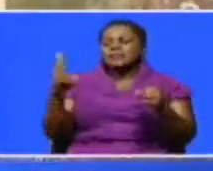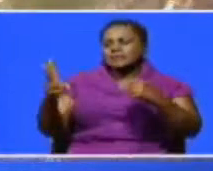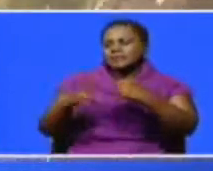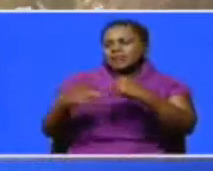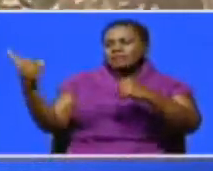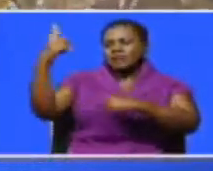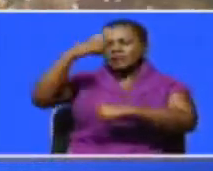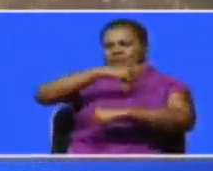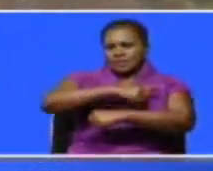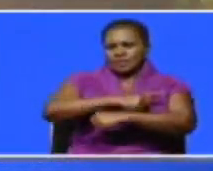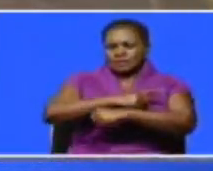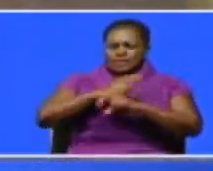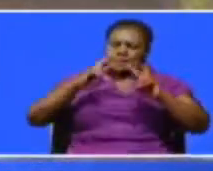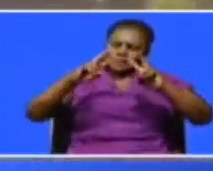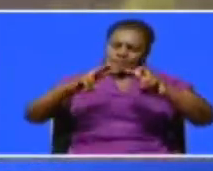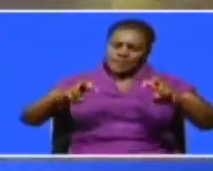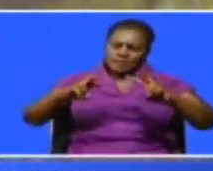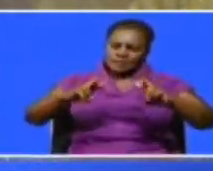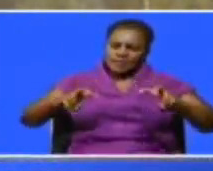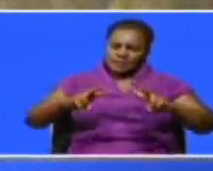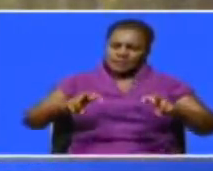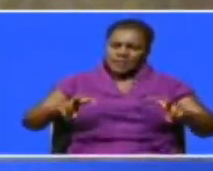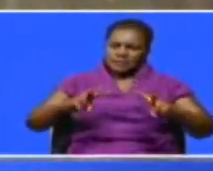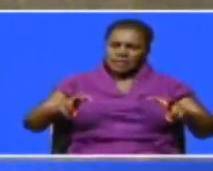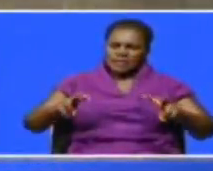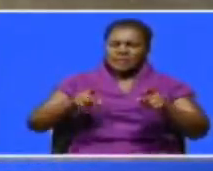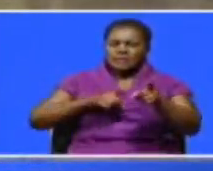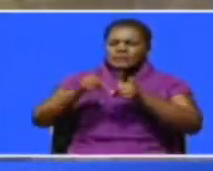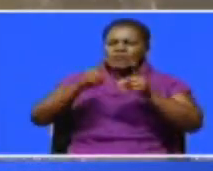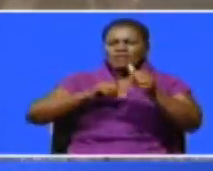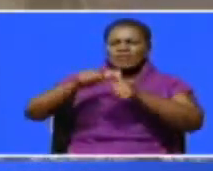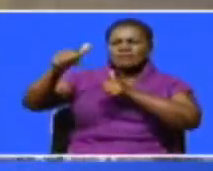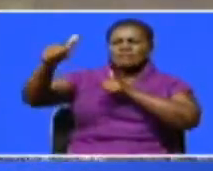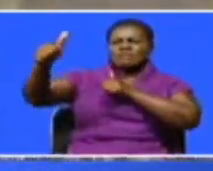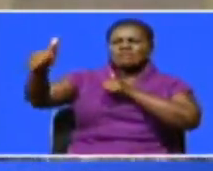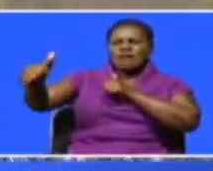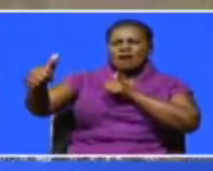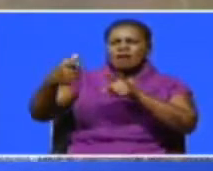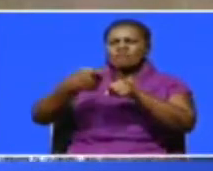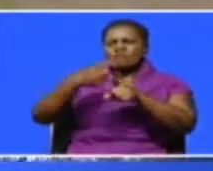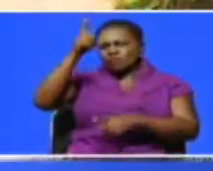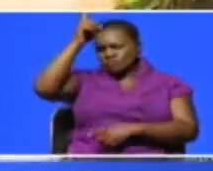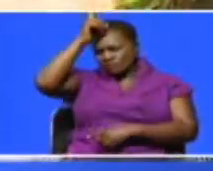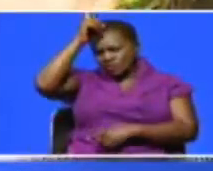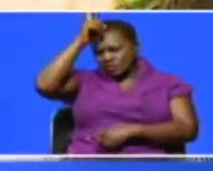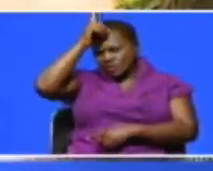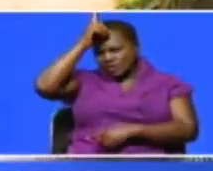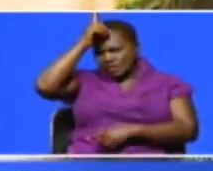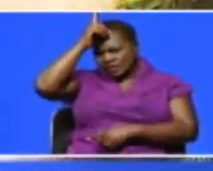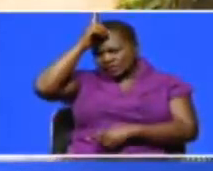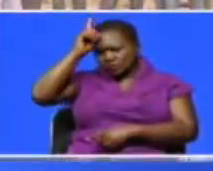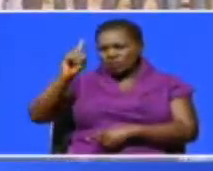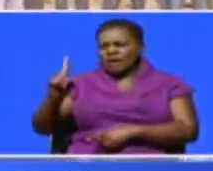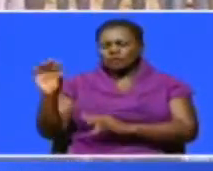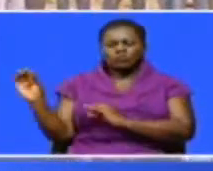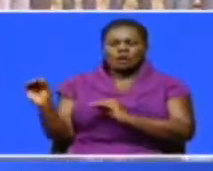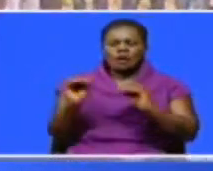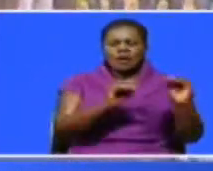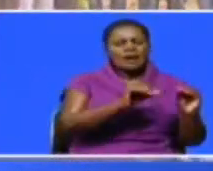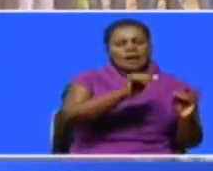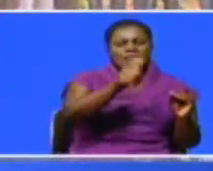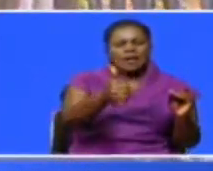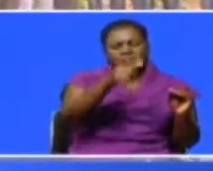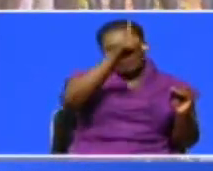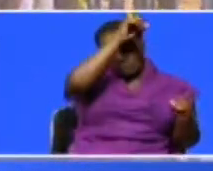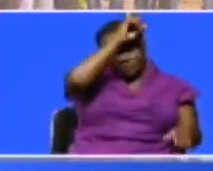saba mfululizo wamekuwa wakisafiri kwa zaidi ya kilomita 100 kutoka kijijini Kipsaos, eneo la Keyo Kusini, kaunti ya